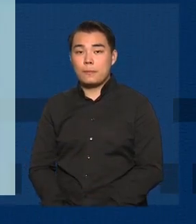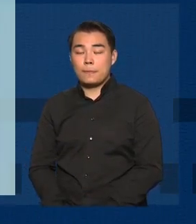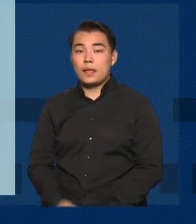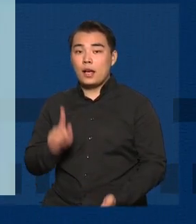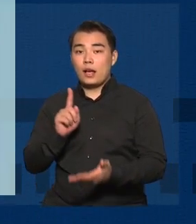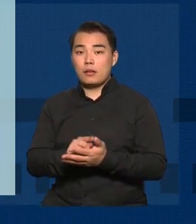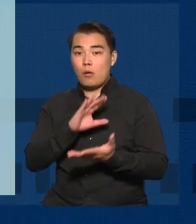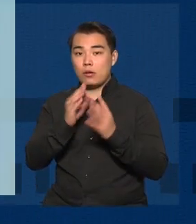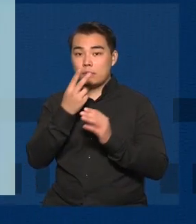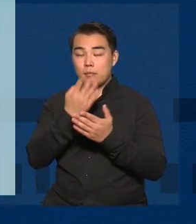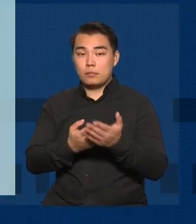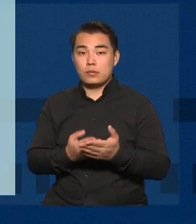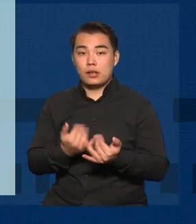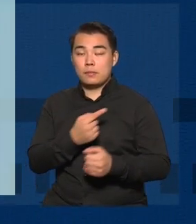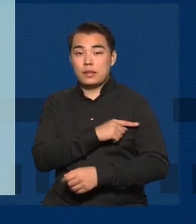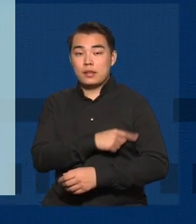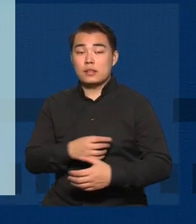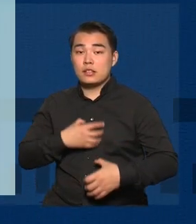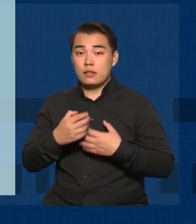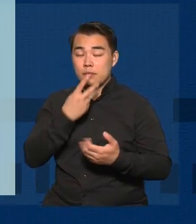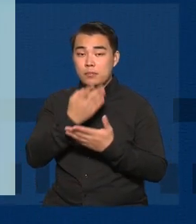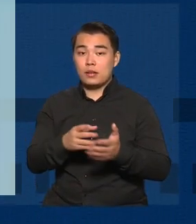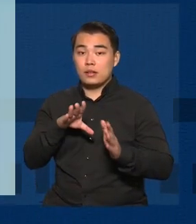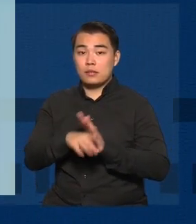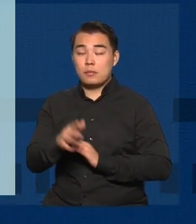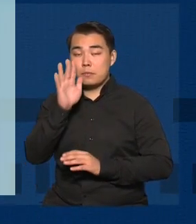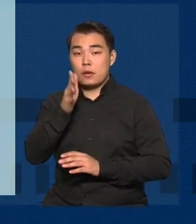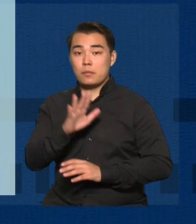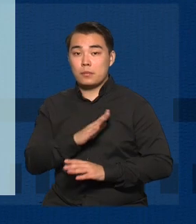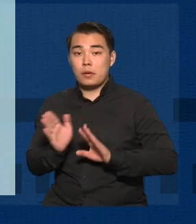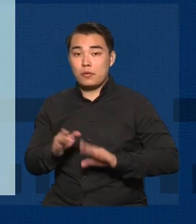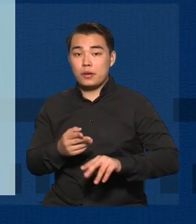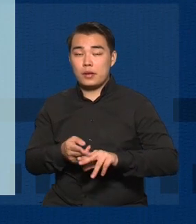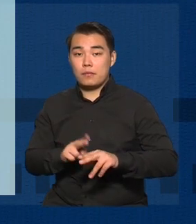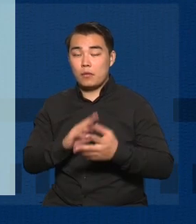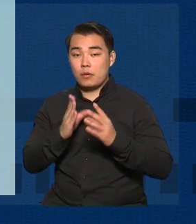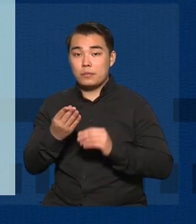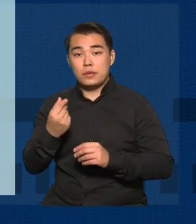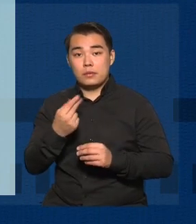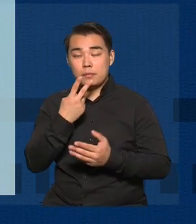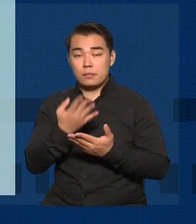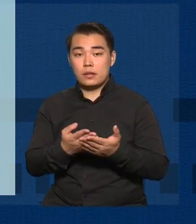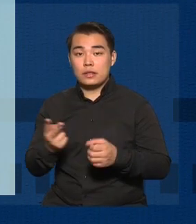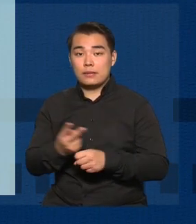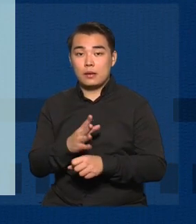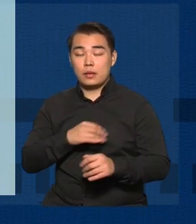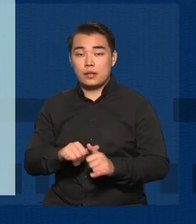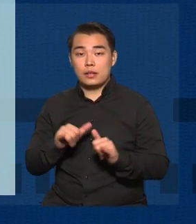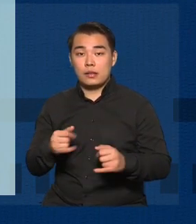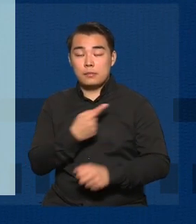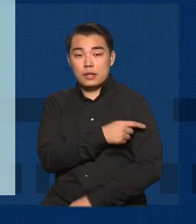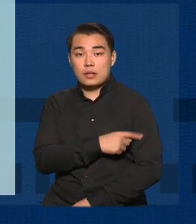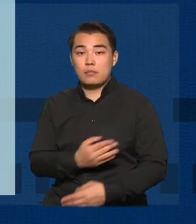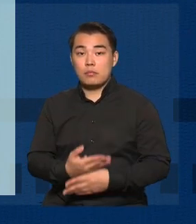Міндетті әлеуметтік медициналық сақтандыру жүйесінің іске қосылғанына 5 жыл болды. Содан бері бұл саланың бюджеті 2 есе артты. Алайда